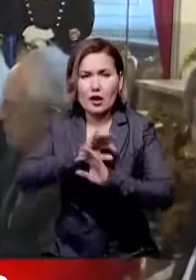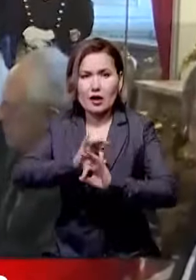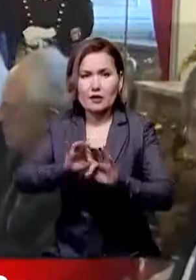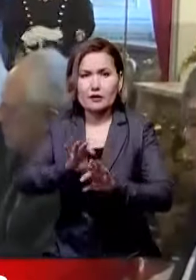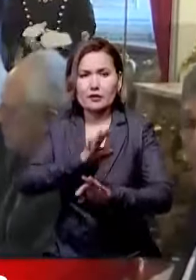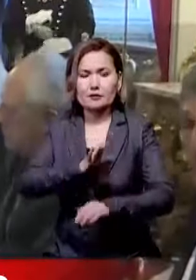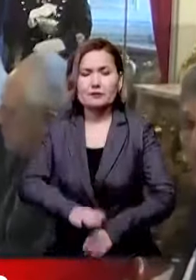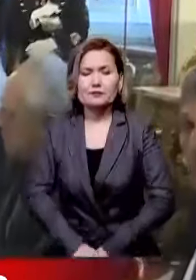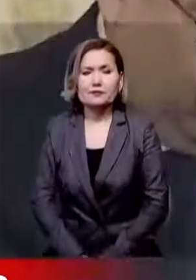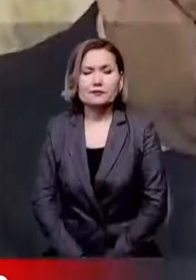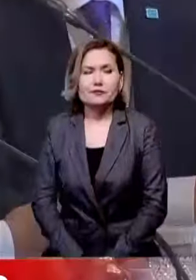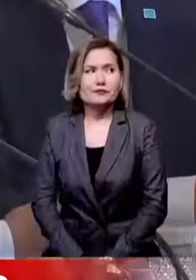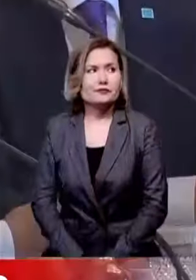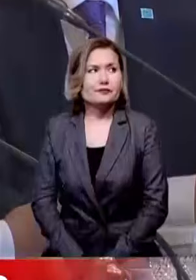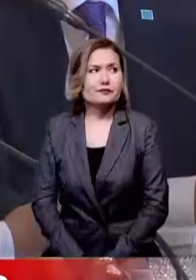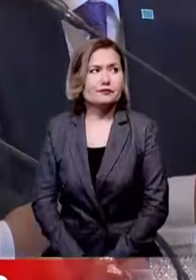жеткізді.